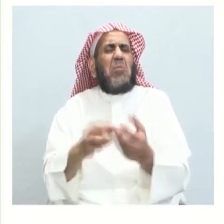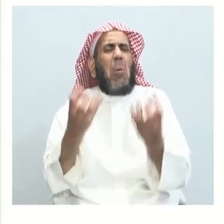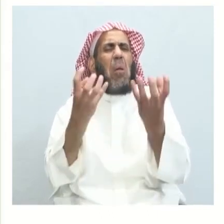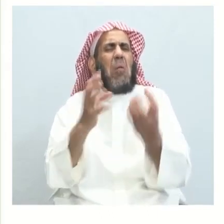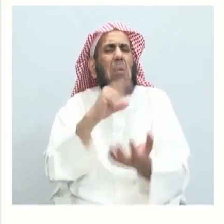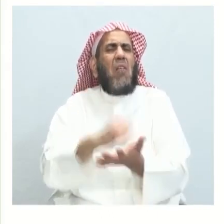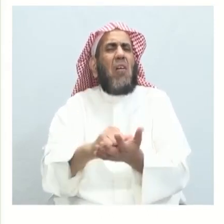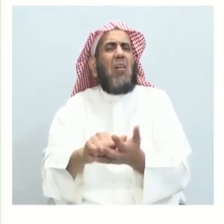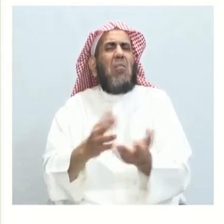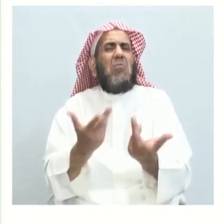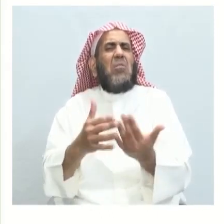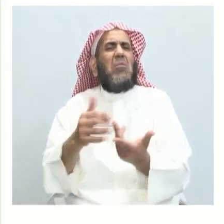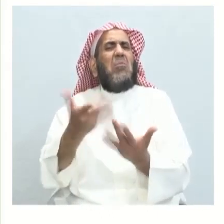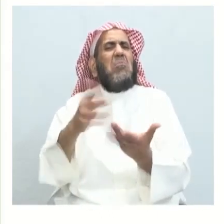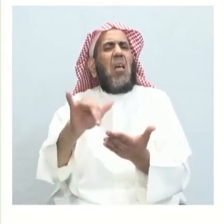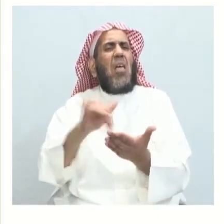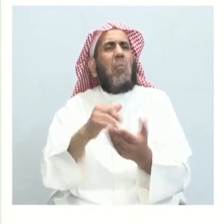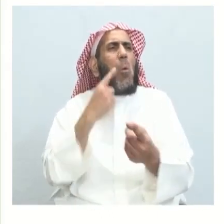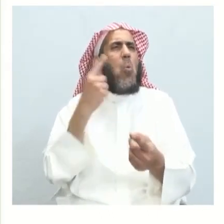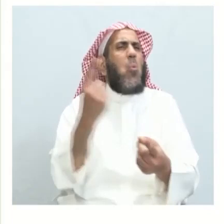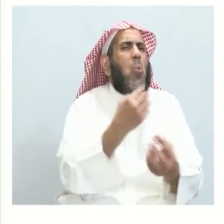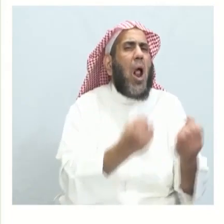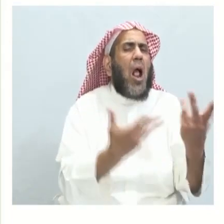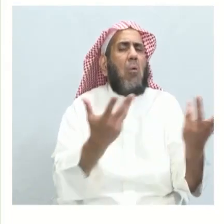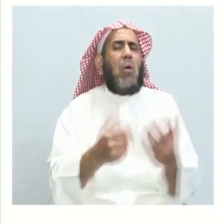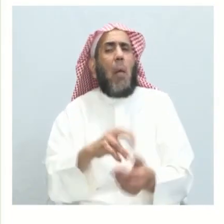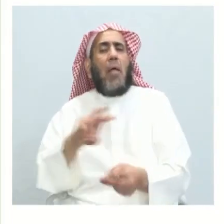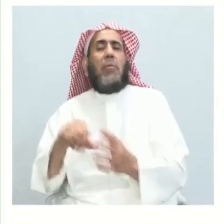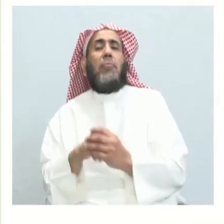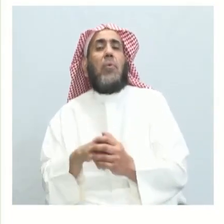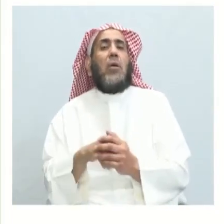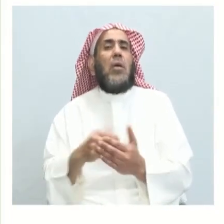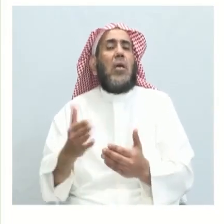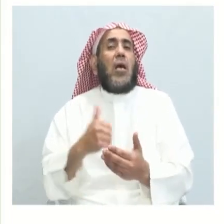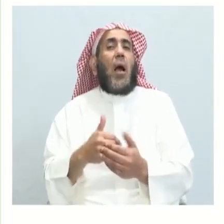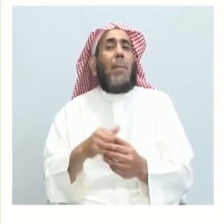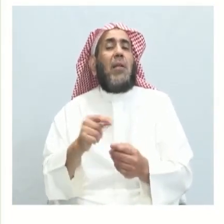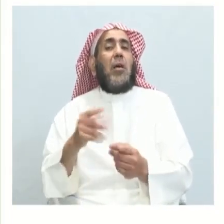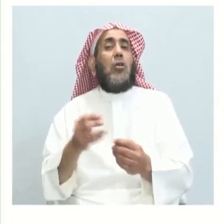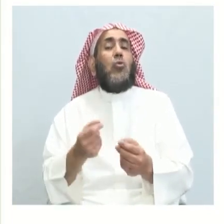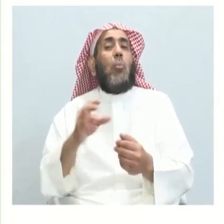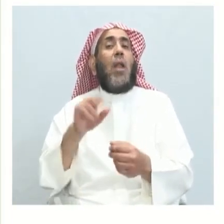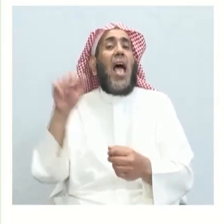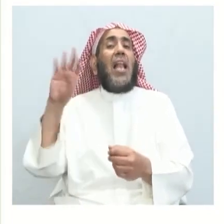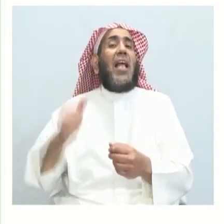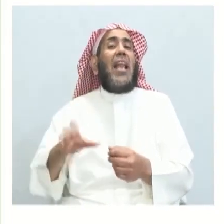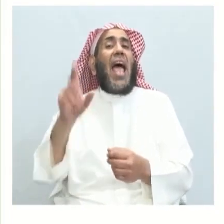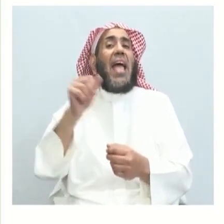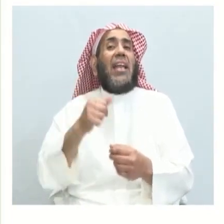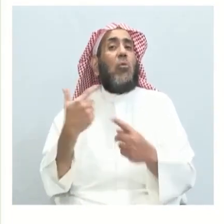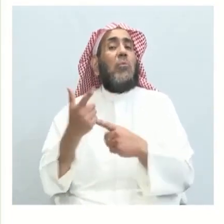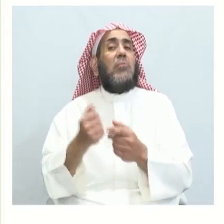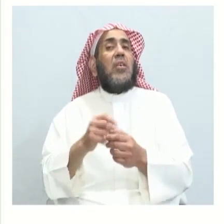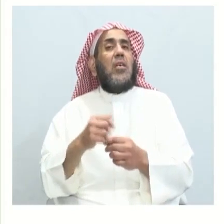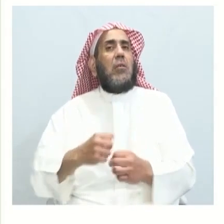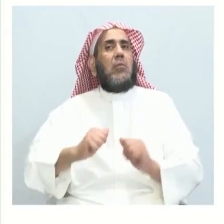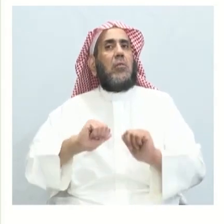القحط فانه سينتج بالتاكيد انه سيذهب الى اماكن الكل والماء قبل الرماء تملا الكنائن والمقصود يضرب هنا هذا